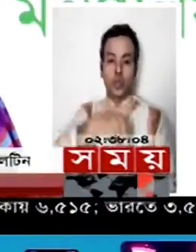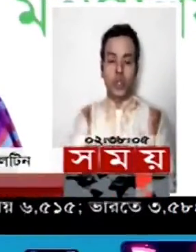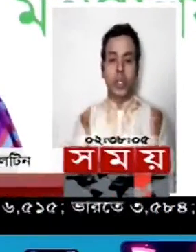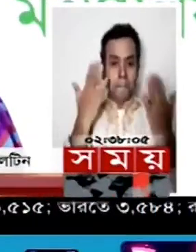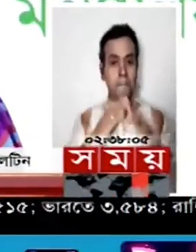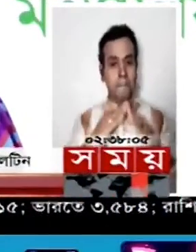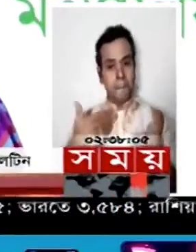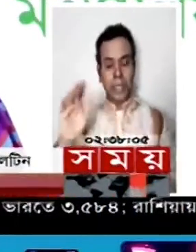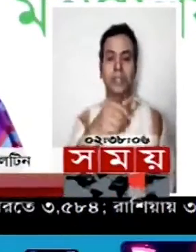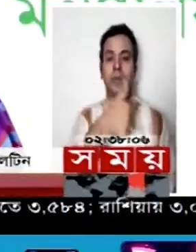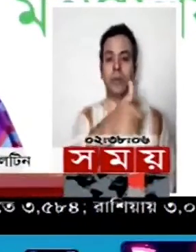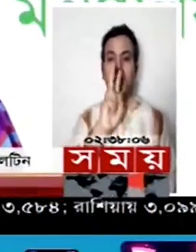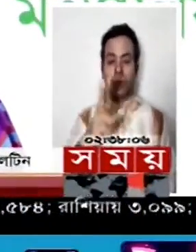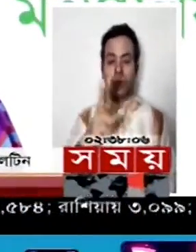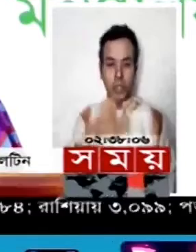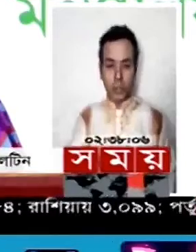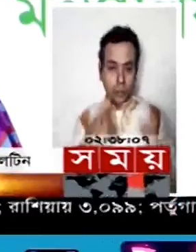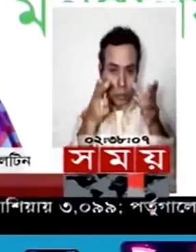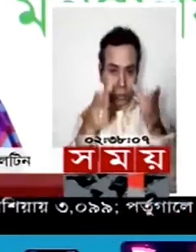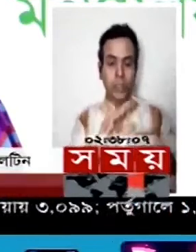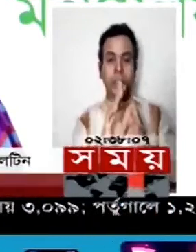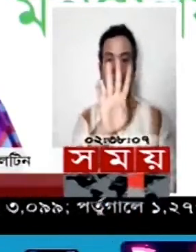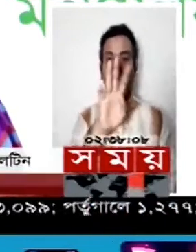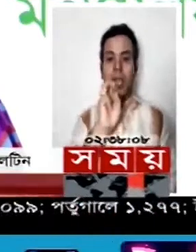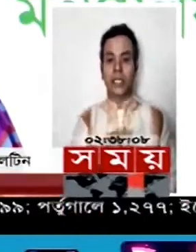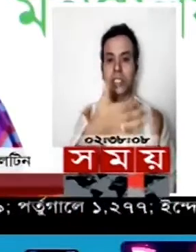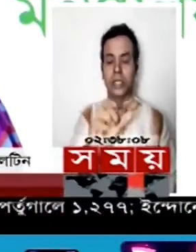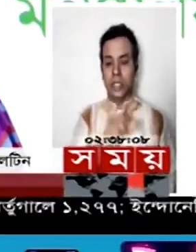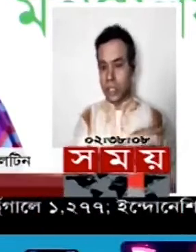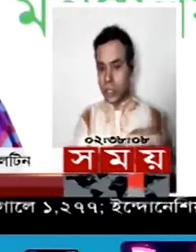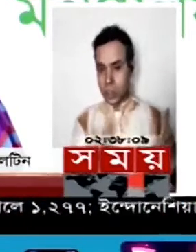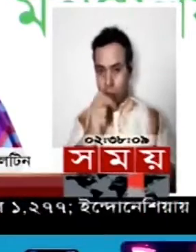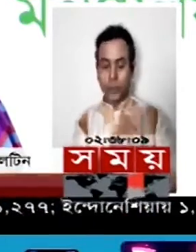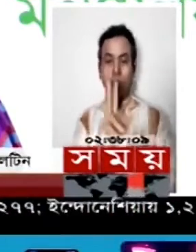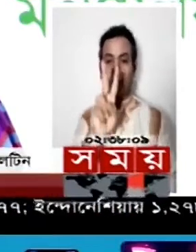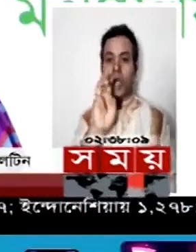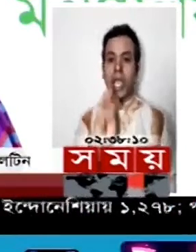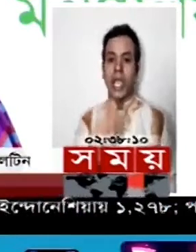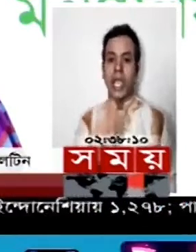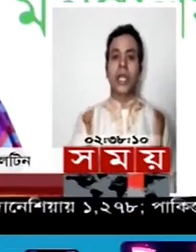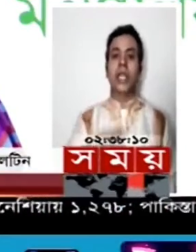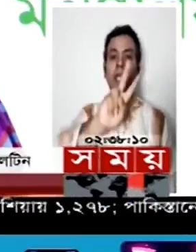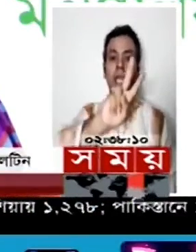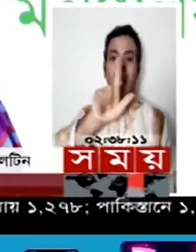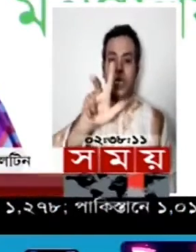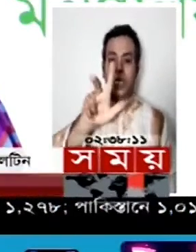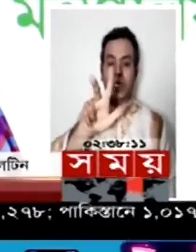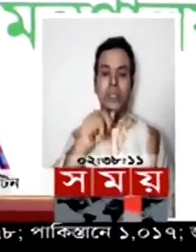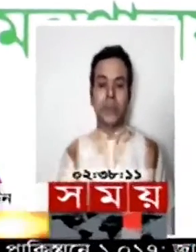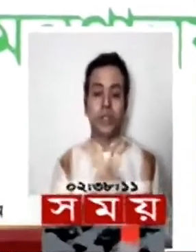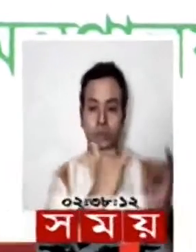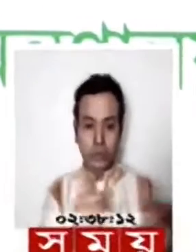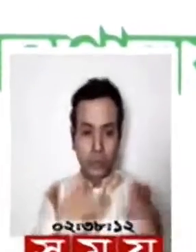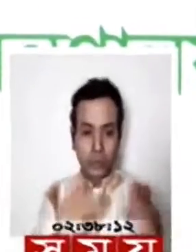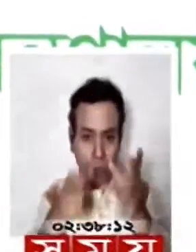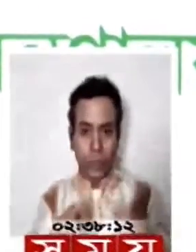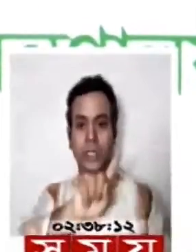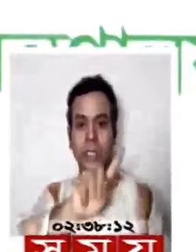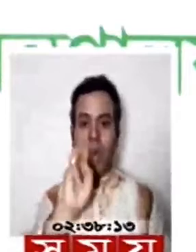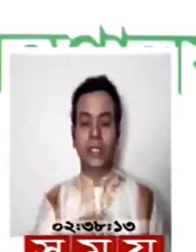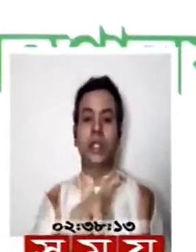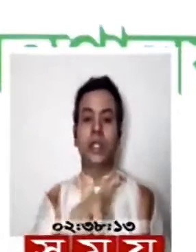গত 24 ঘন্টায় আইসোলেশনে এসেছেন 225 জন, ছাড় পেয়েছেন 62 জন এবং বর্তমানে আইসোলেশনে 4,060 জন,